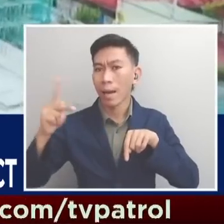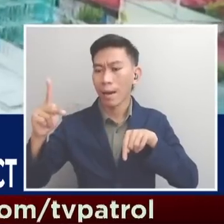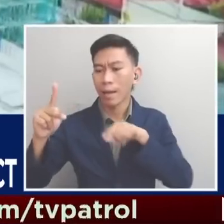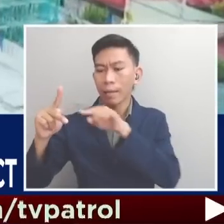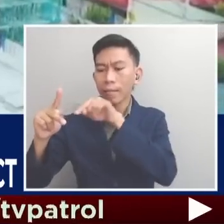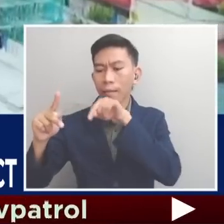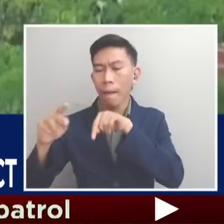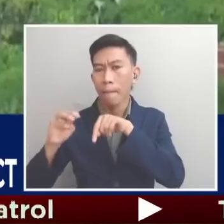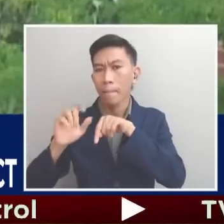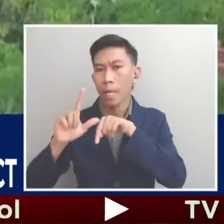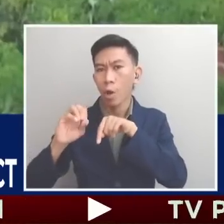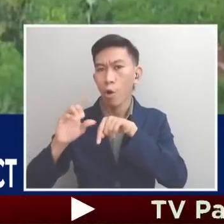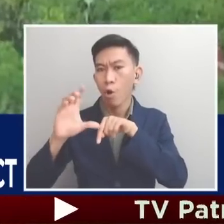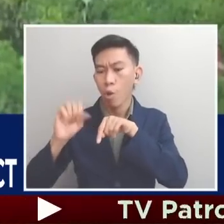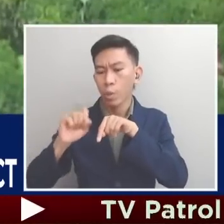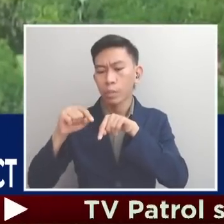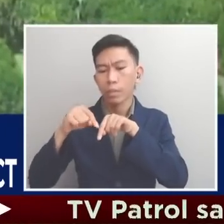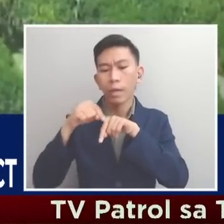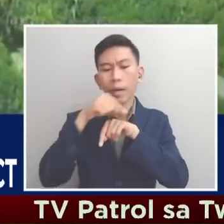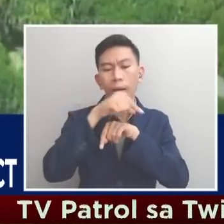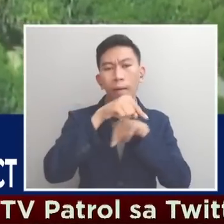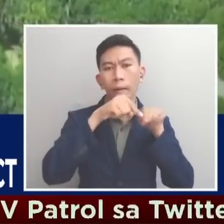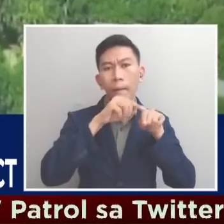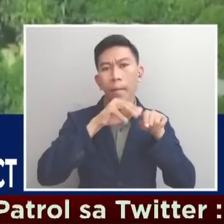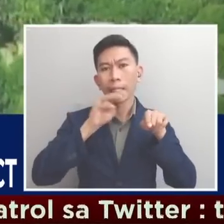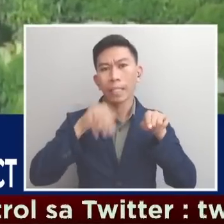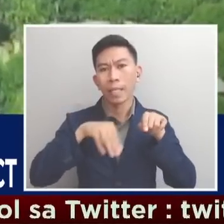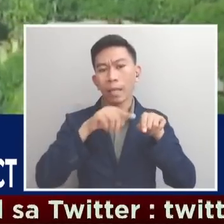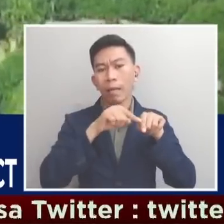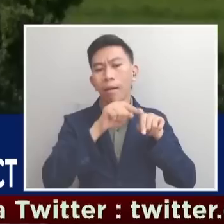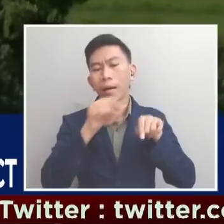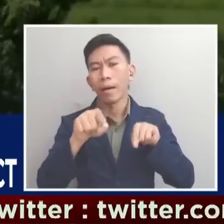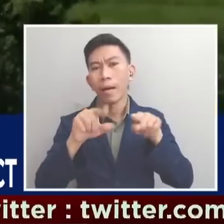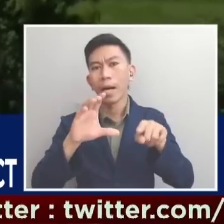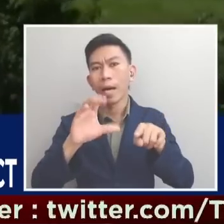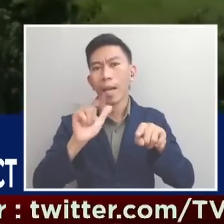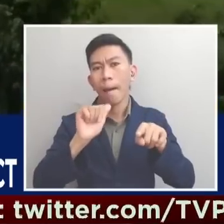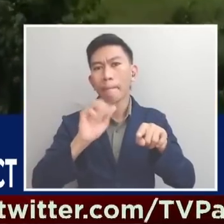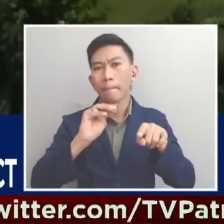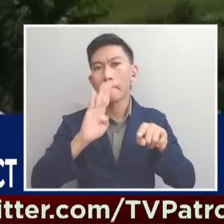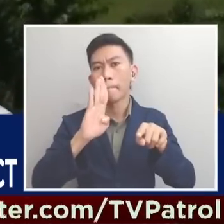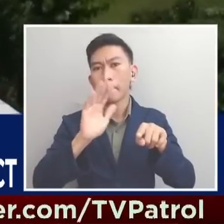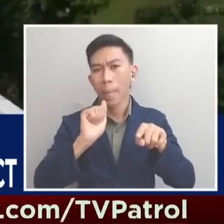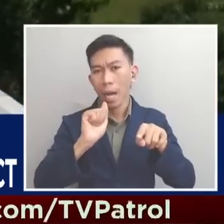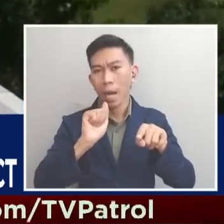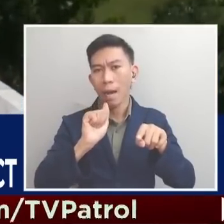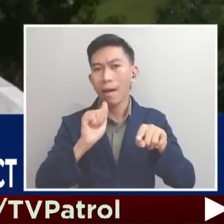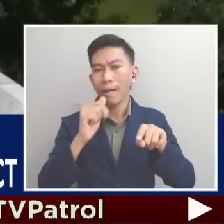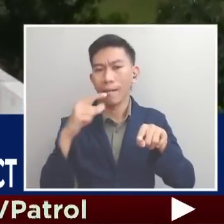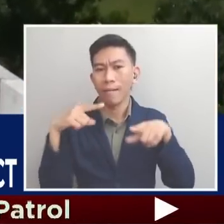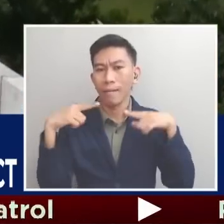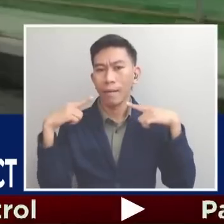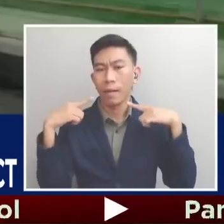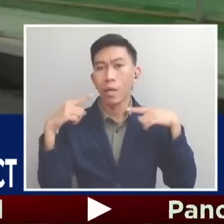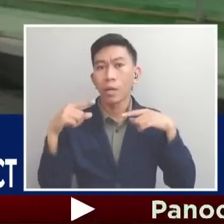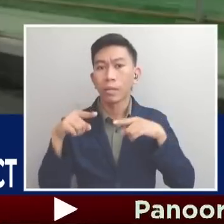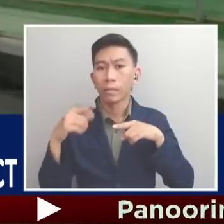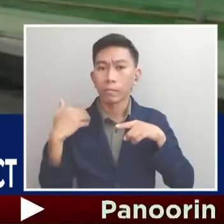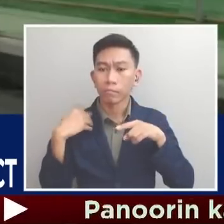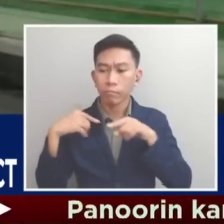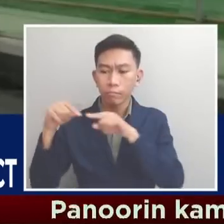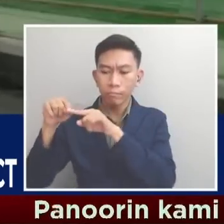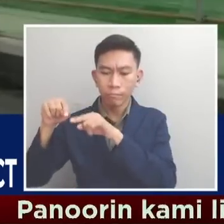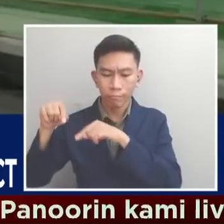Bulacan, Tutuban sa Maynila at Calamba, Laguna. Magkakaroon ng 35 istasyon ng tren ang